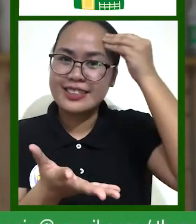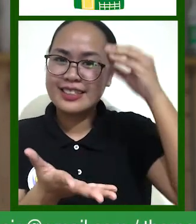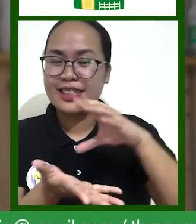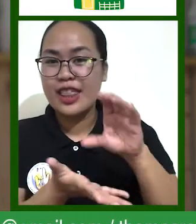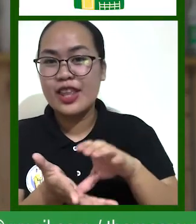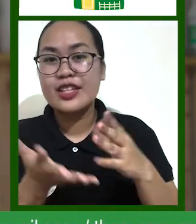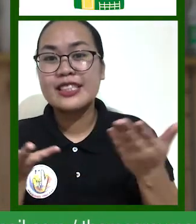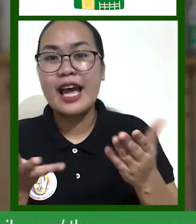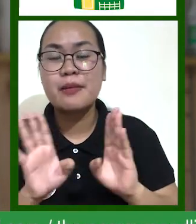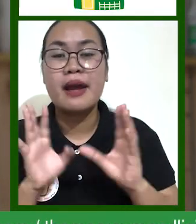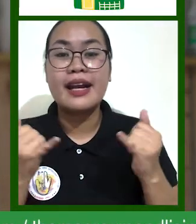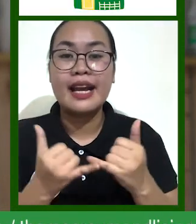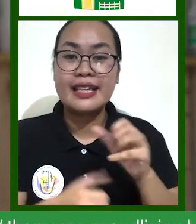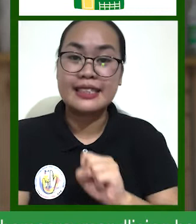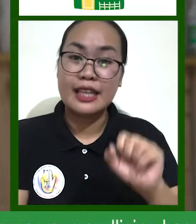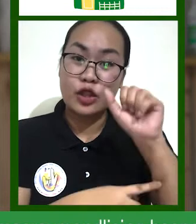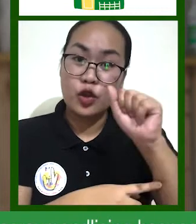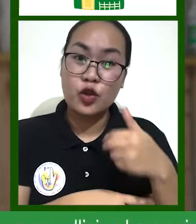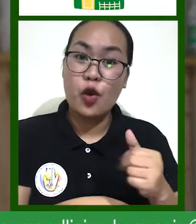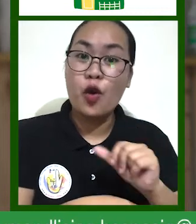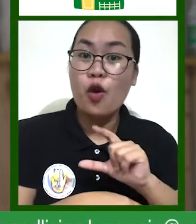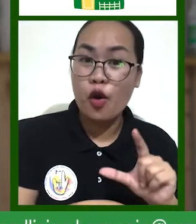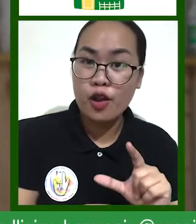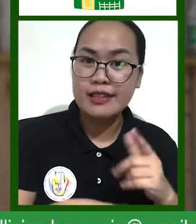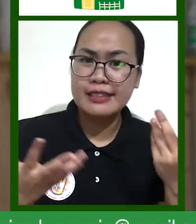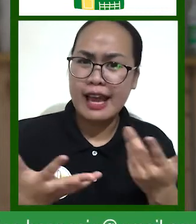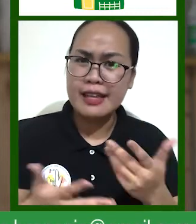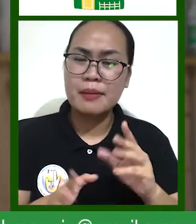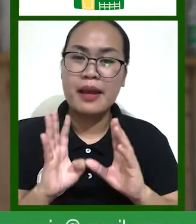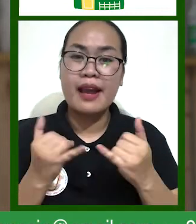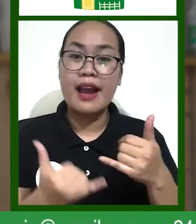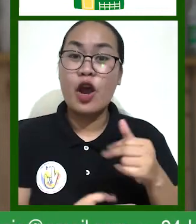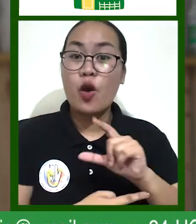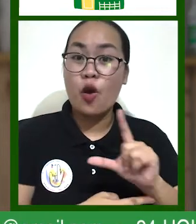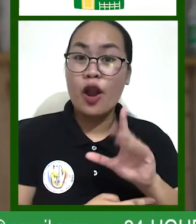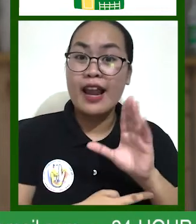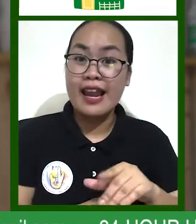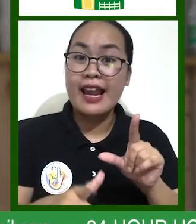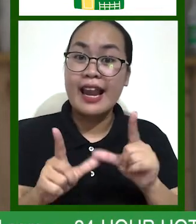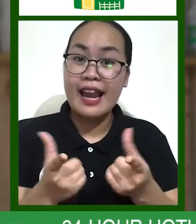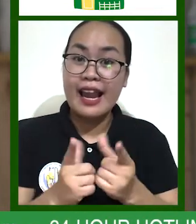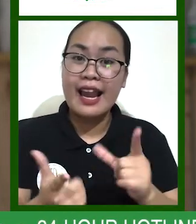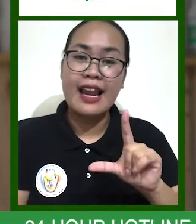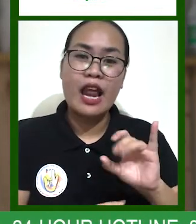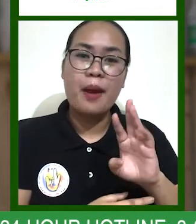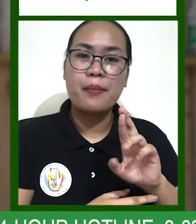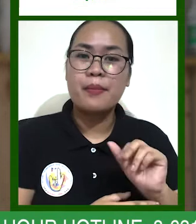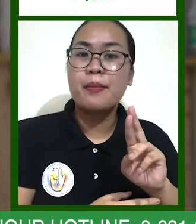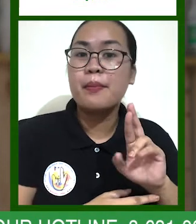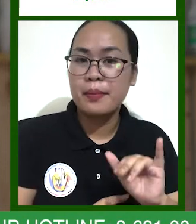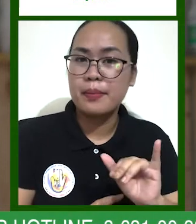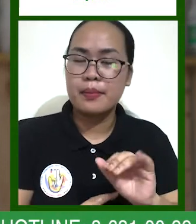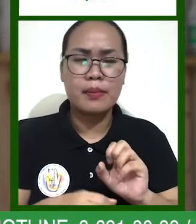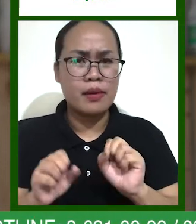Barangay San Antonio Hall, no? Yung barangay hall po natin sa ating barangay library, no? So again, our ALS program is